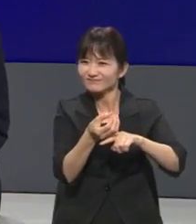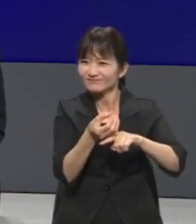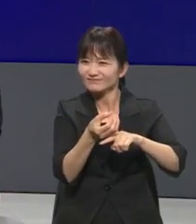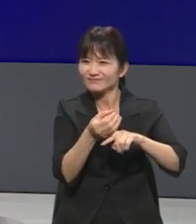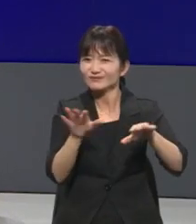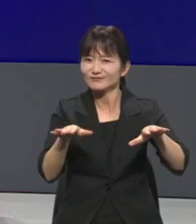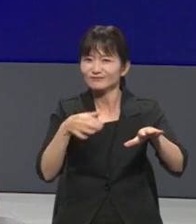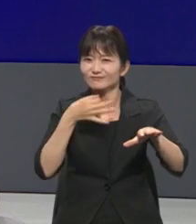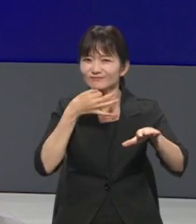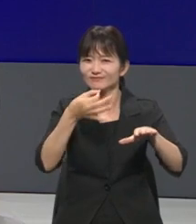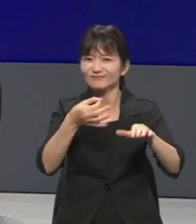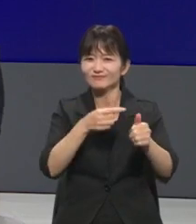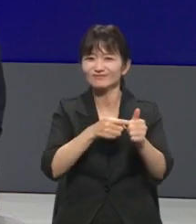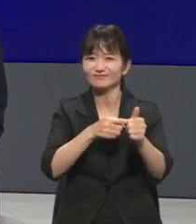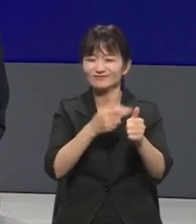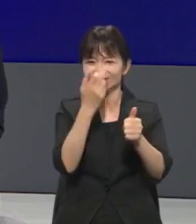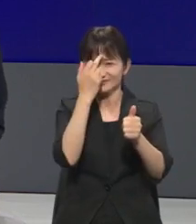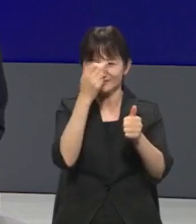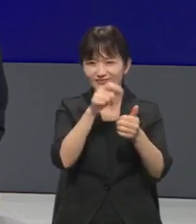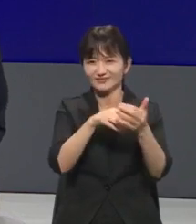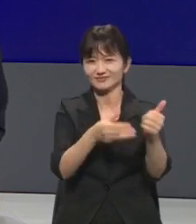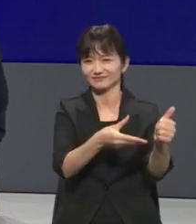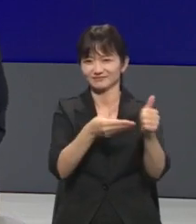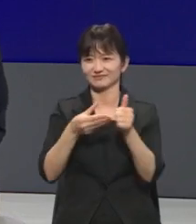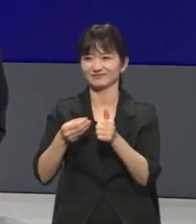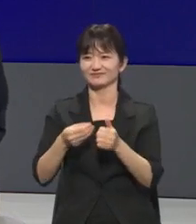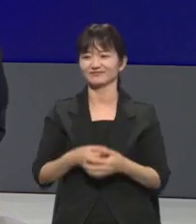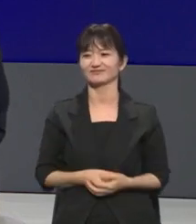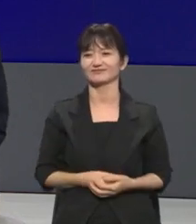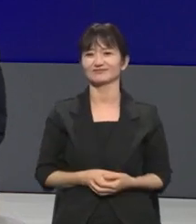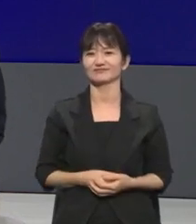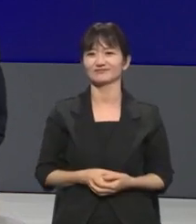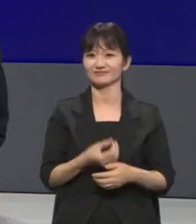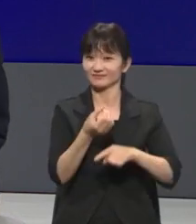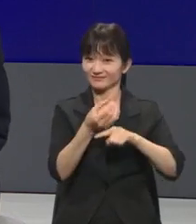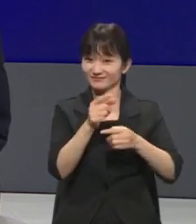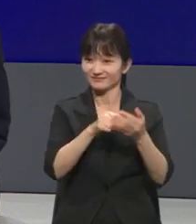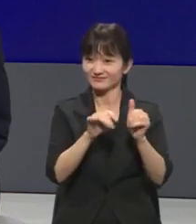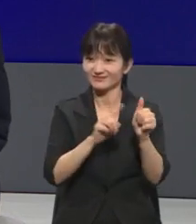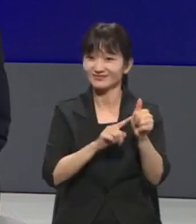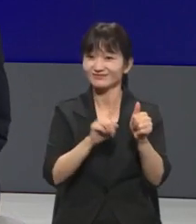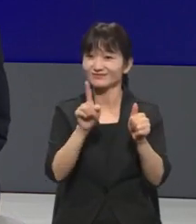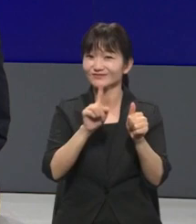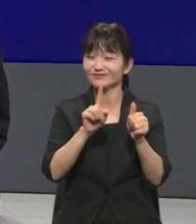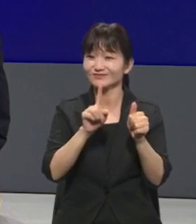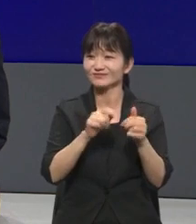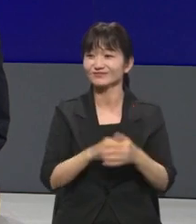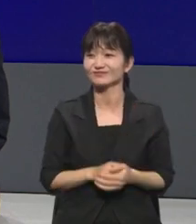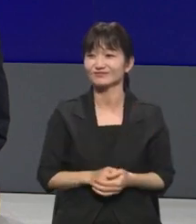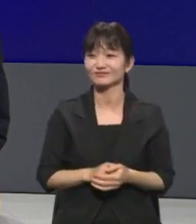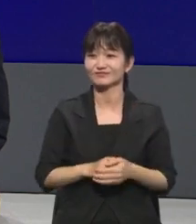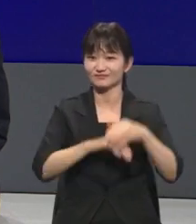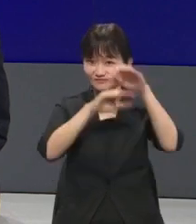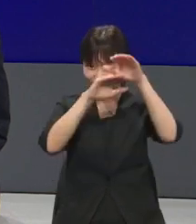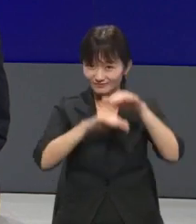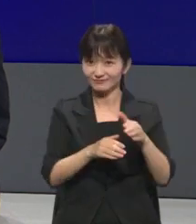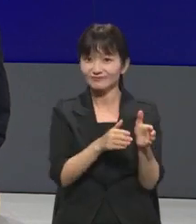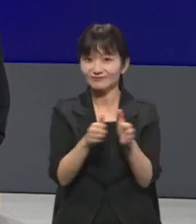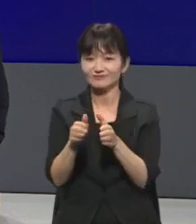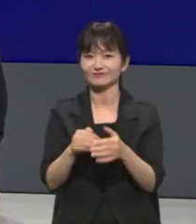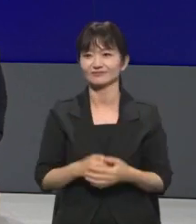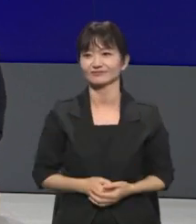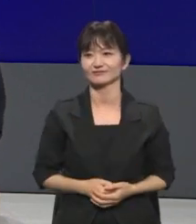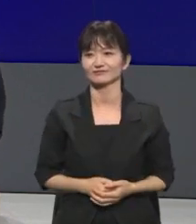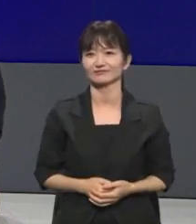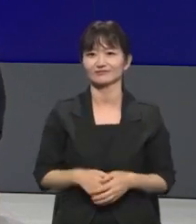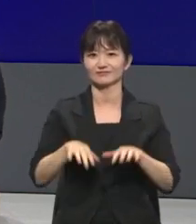오늘은 보물. 최규진 기자 나와 있습니다. 보물 기자. 오늘 어떤 기자 안녕하세요. 오늘 보니를 준비했습니까? 네, 오늘은